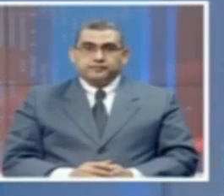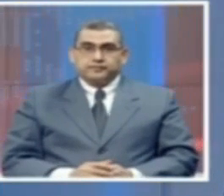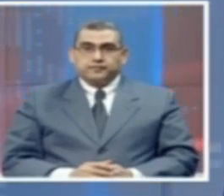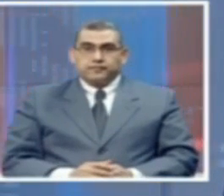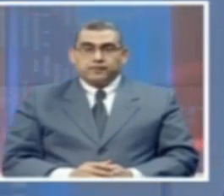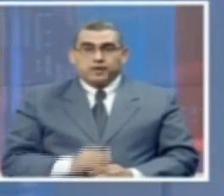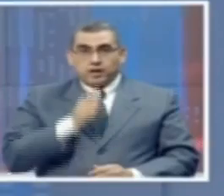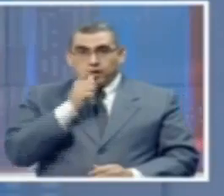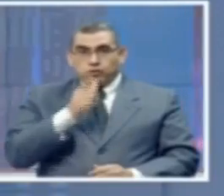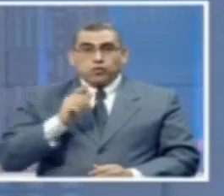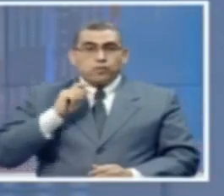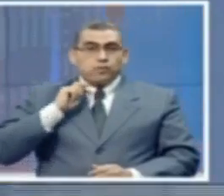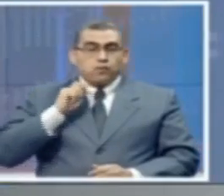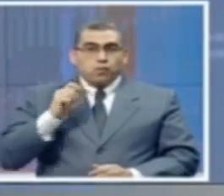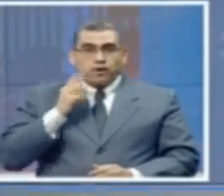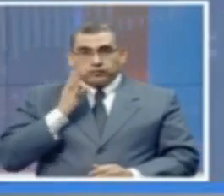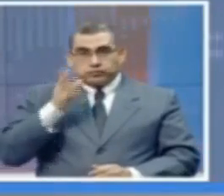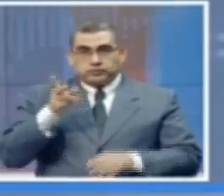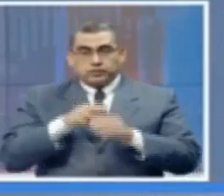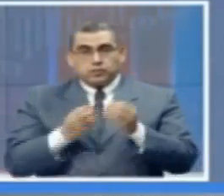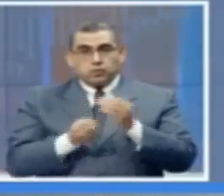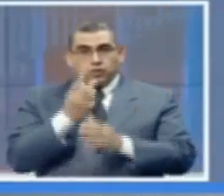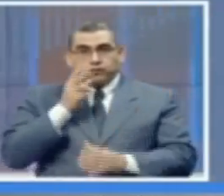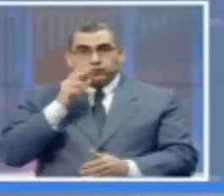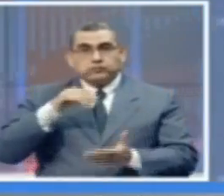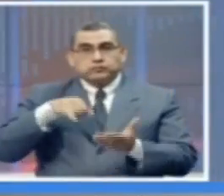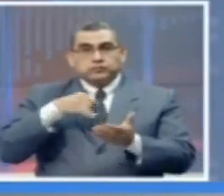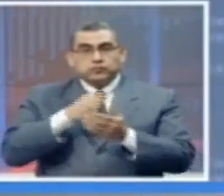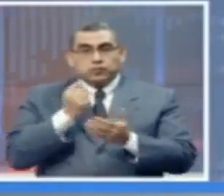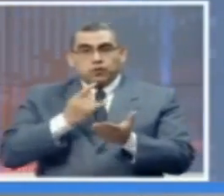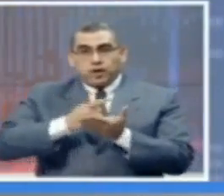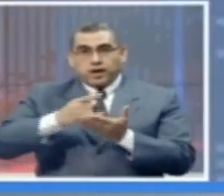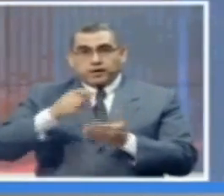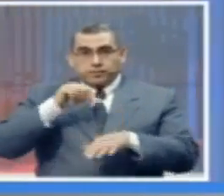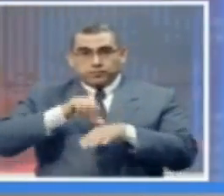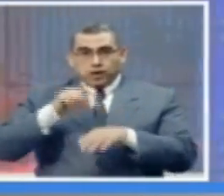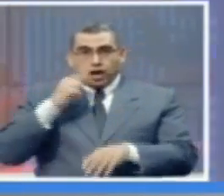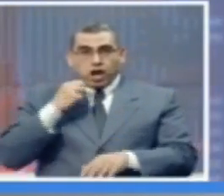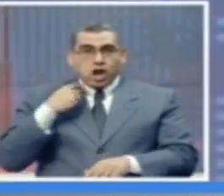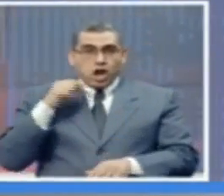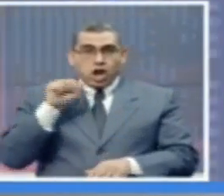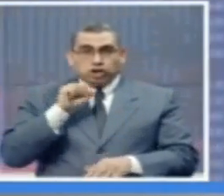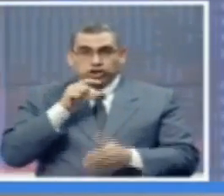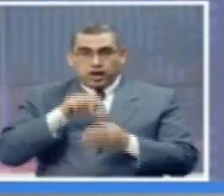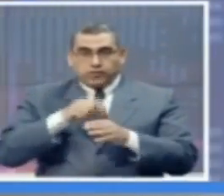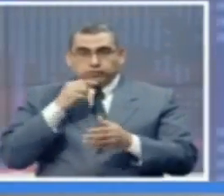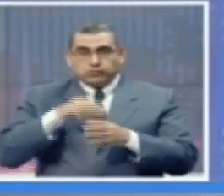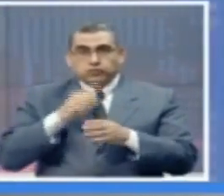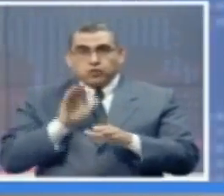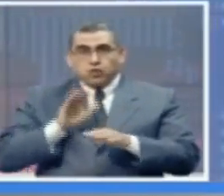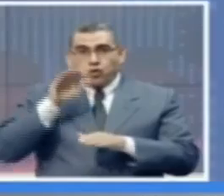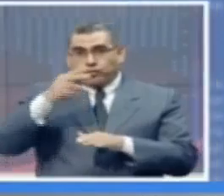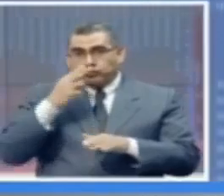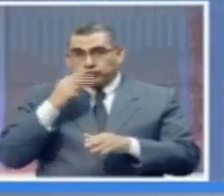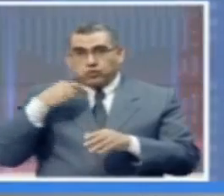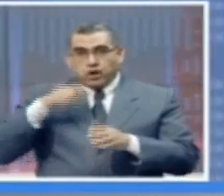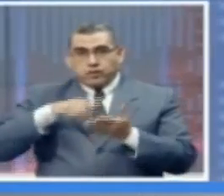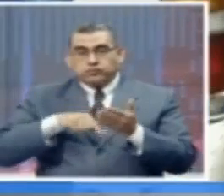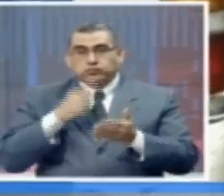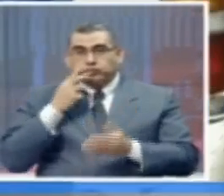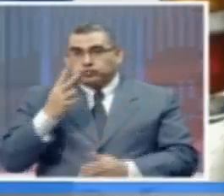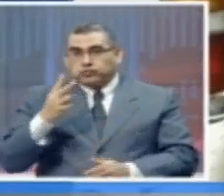كما قام المحافظ بجولة مفاجئة لموقف السيدة عائشة وذلك لمتابعة تطبيق قرارات رئيس مجلس الوزراء